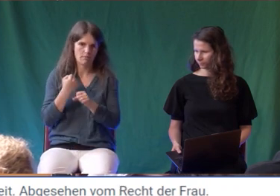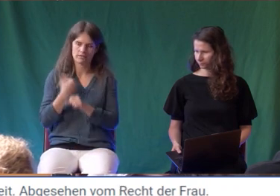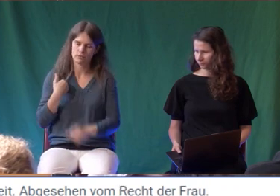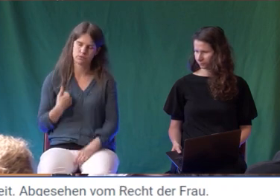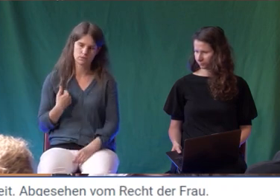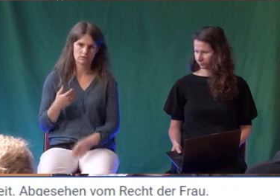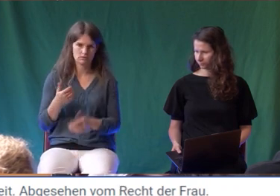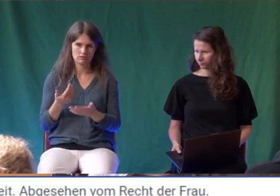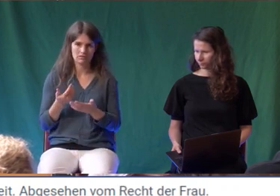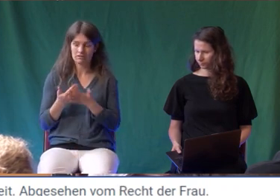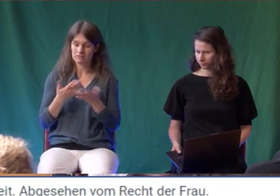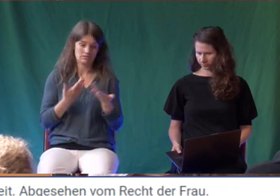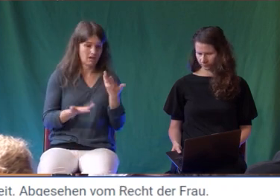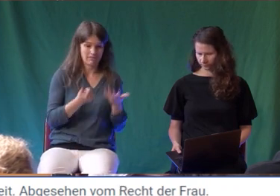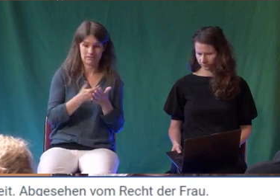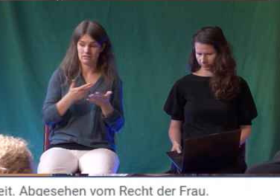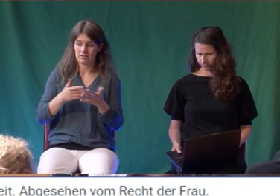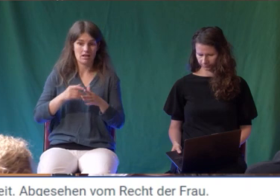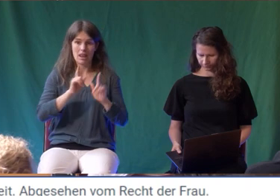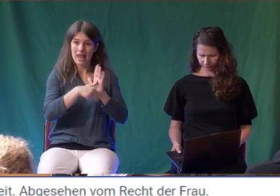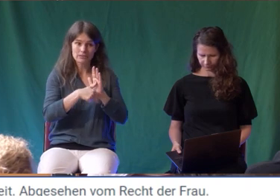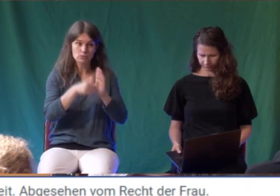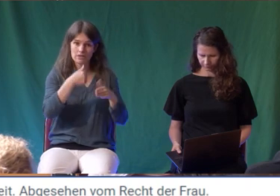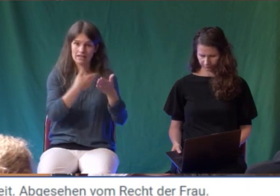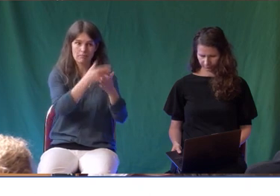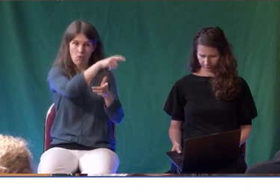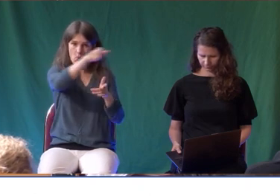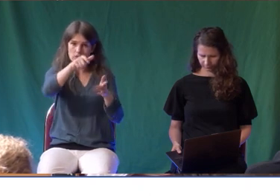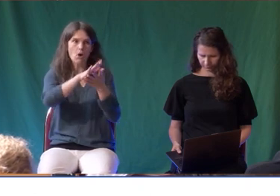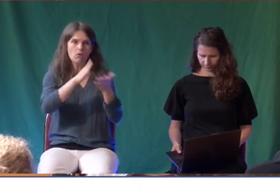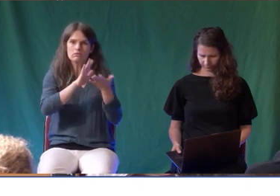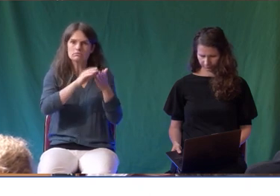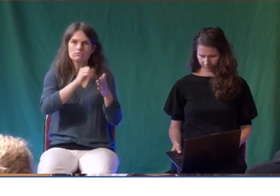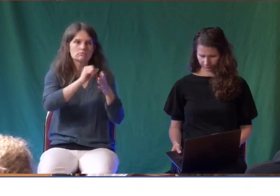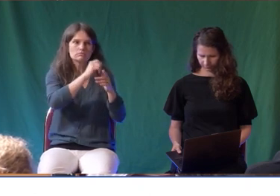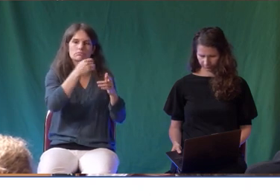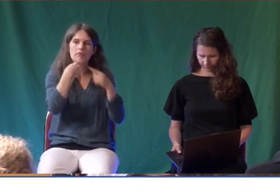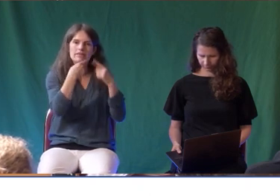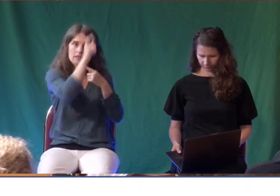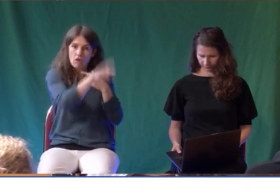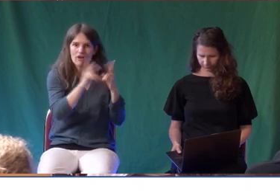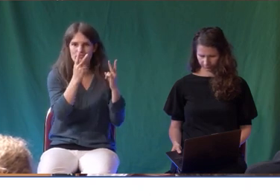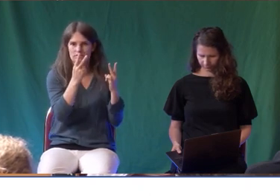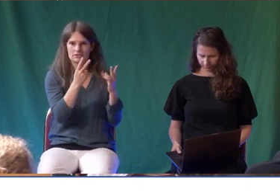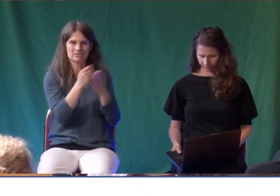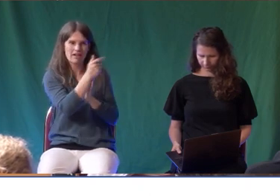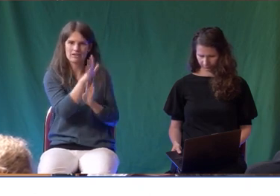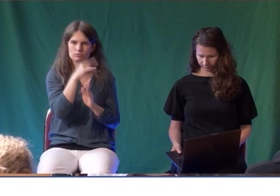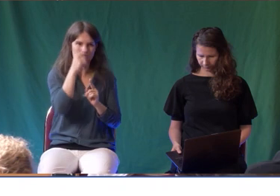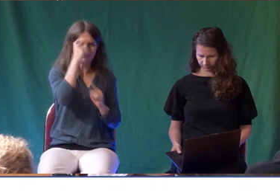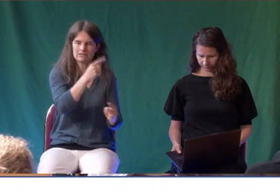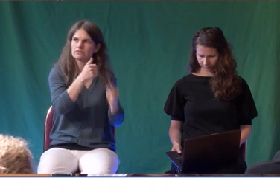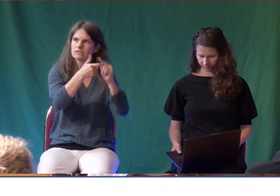Leistungsträger und Leistungsanbieter damit sie einfach auch mehr erfahren über die Möglichkeiten der unterstützen Elternschaft